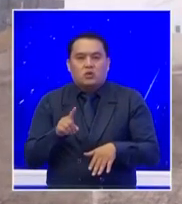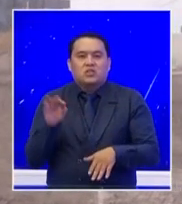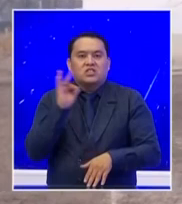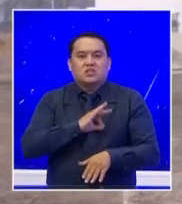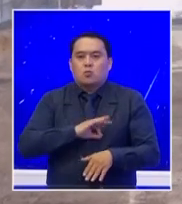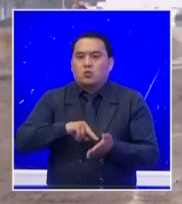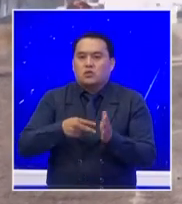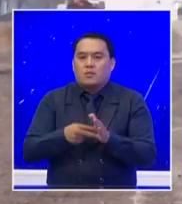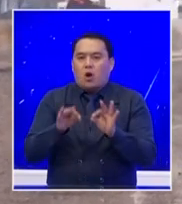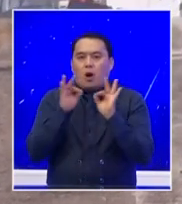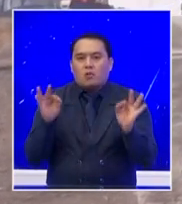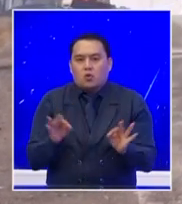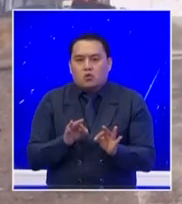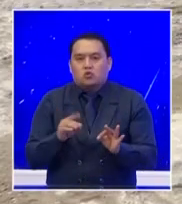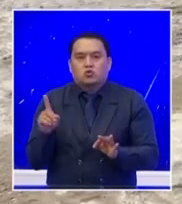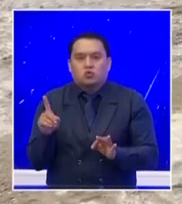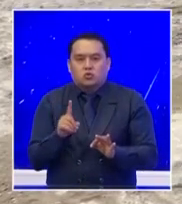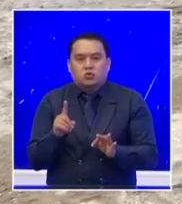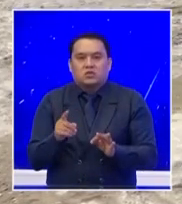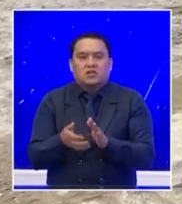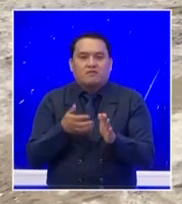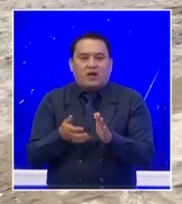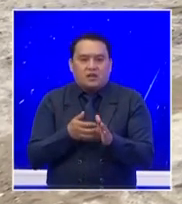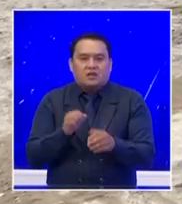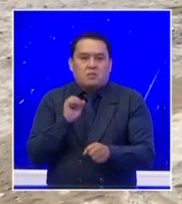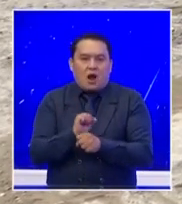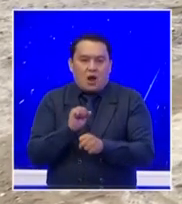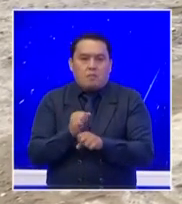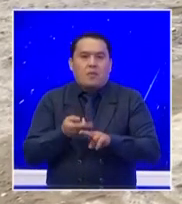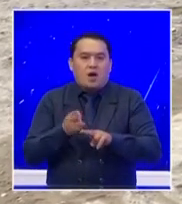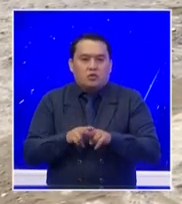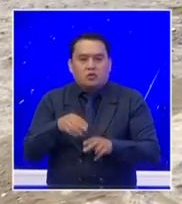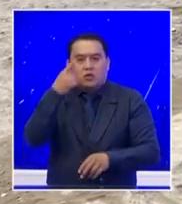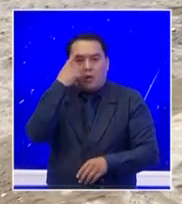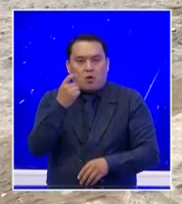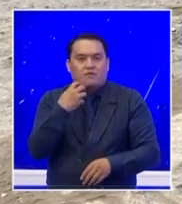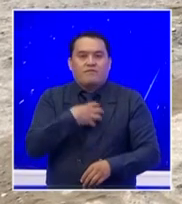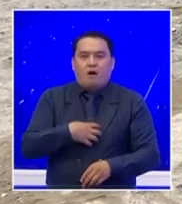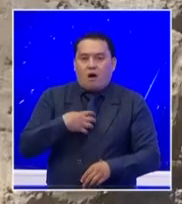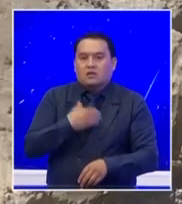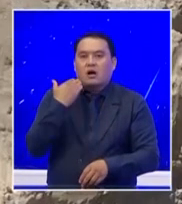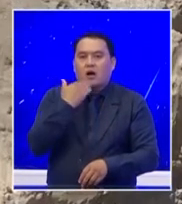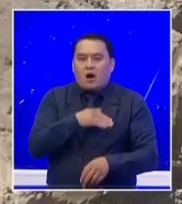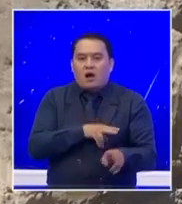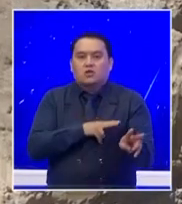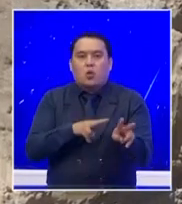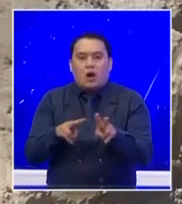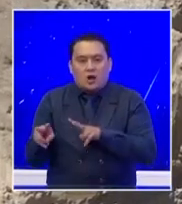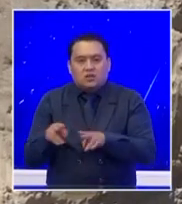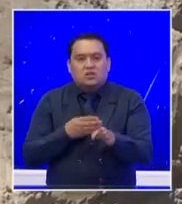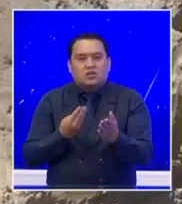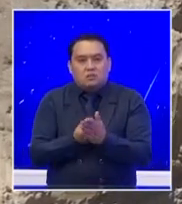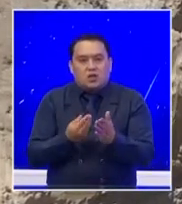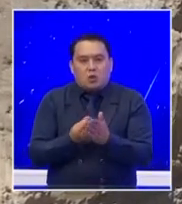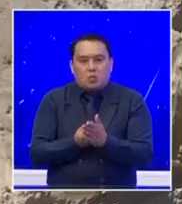неосвоение запланированных объемов означает недоработки и срывы. Потому еще раз напомнили о важности качественного контроля